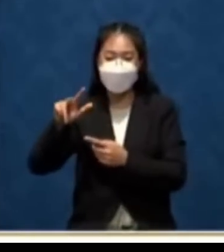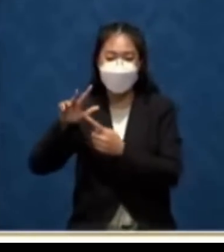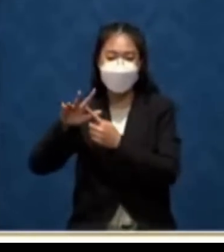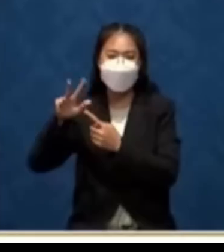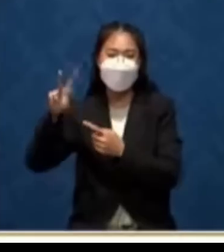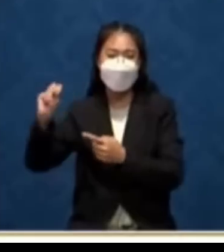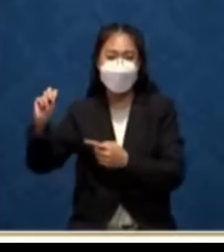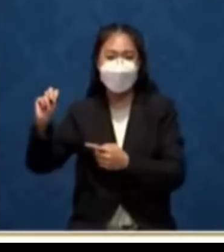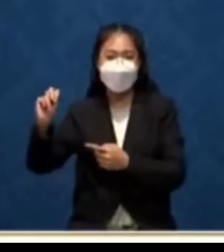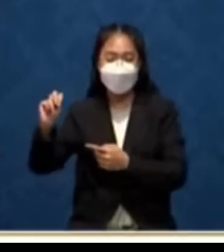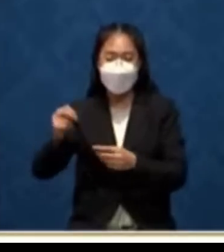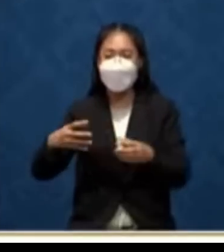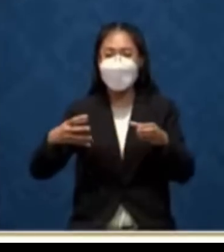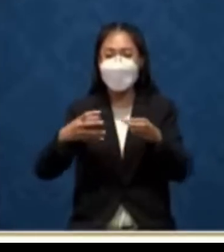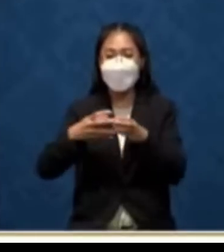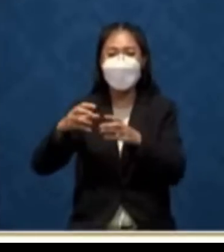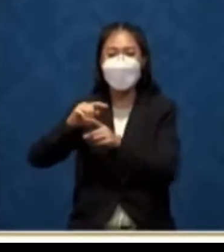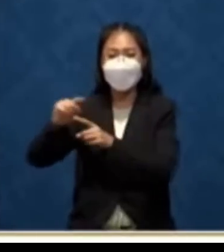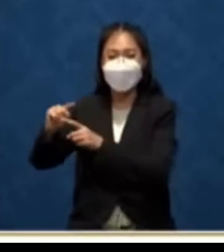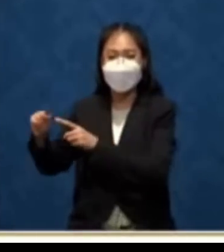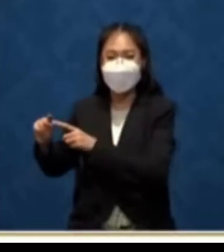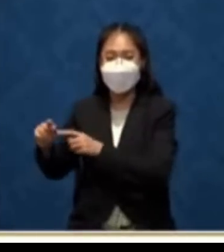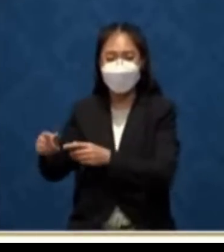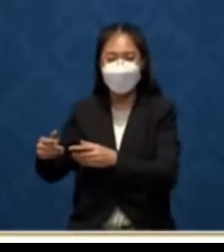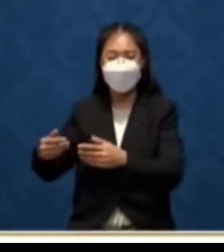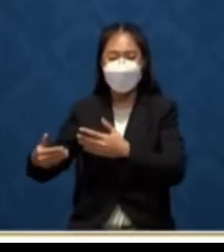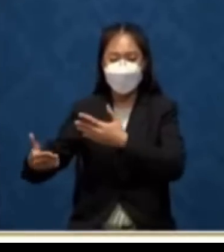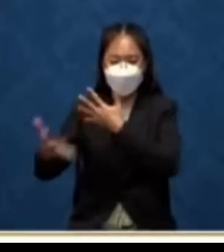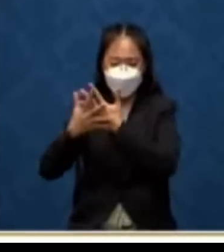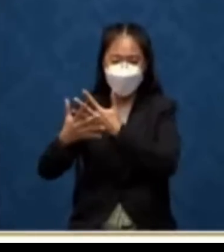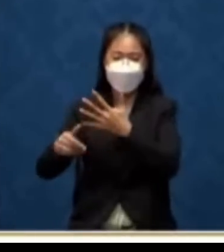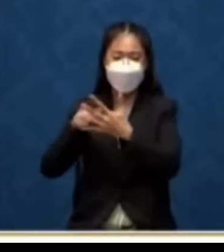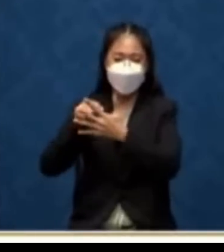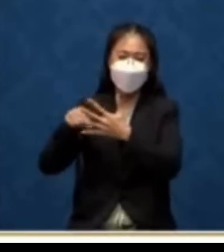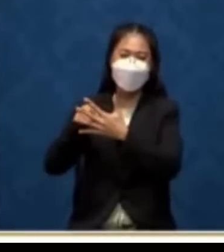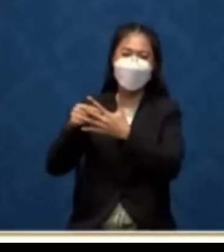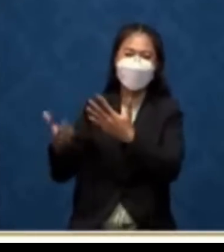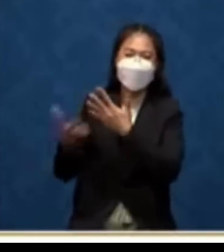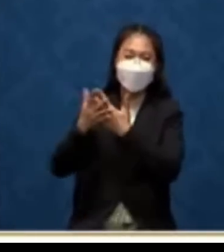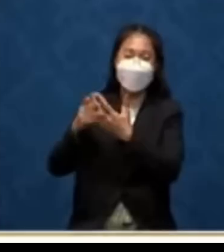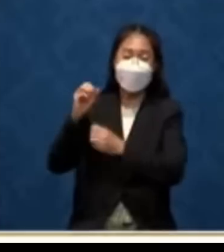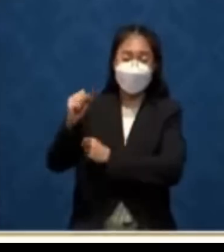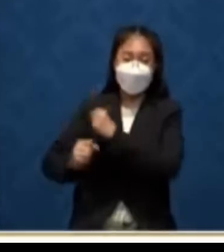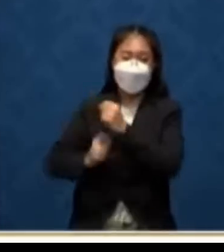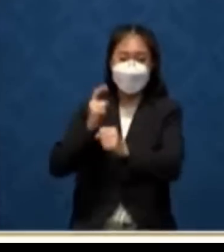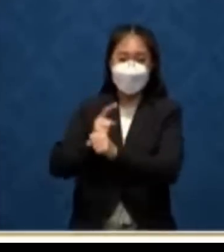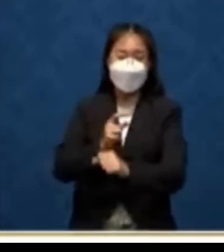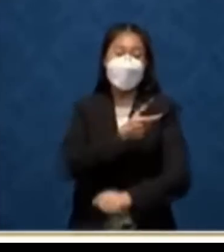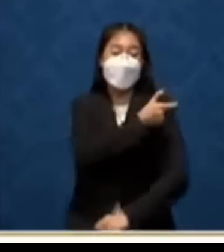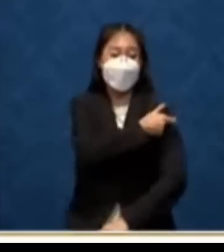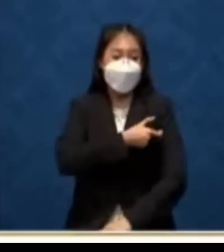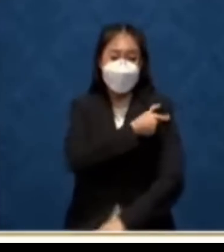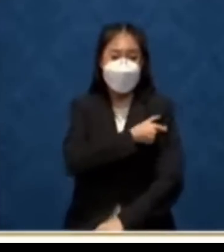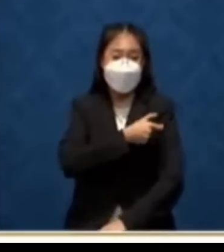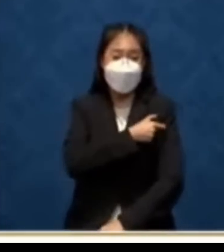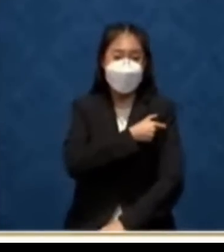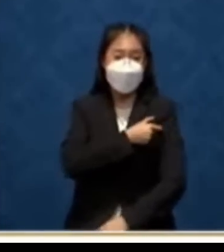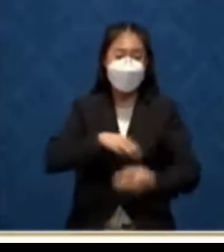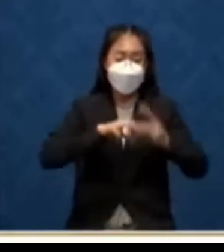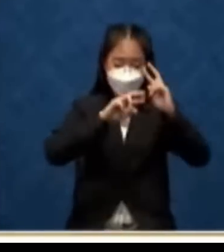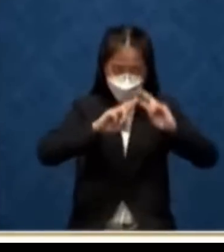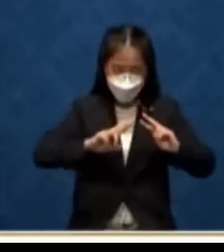ลุฟ้าทะลุแก๊สยังถูกขังมาเกือบปีครับรปภ.ของผับที่ควรกันไว้เป็นพยานก็กลายเป็น